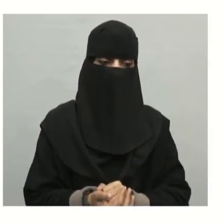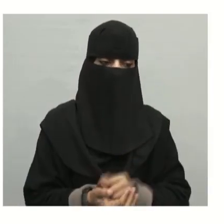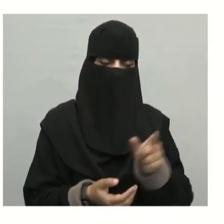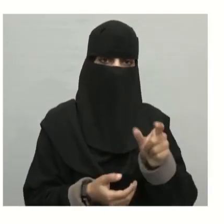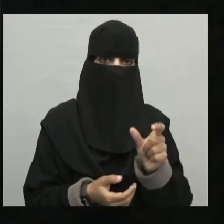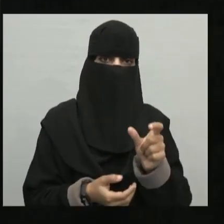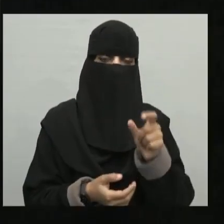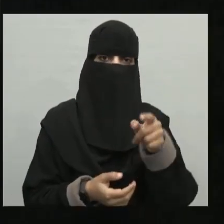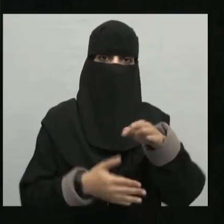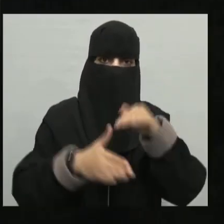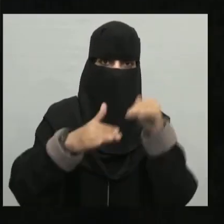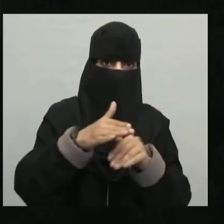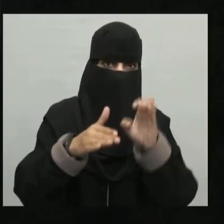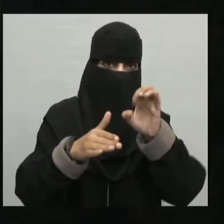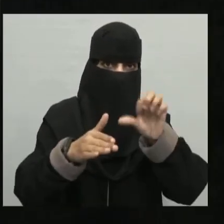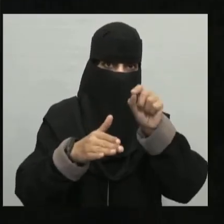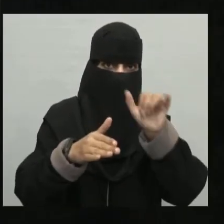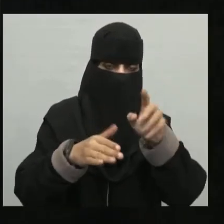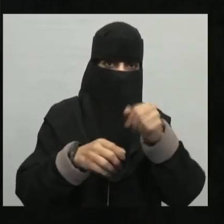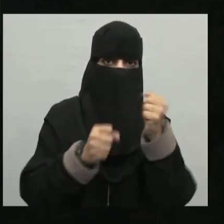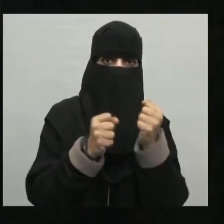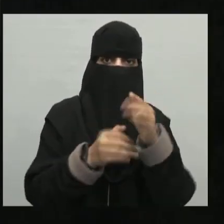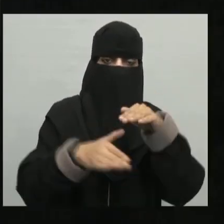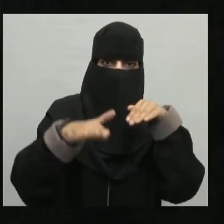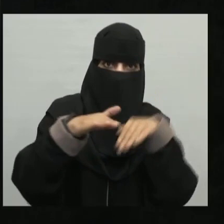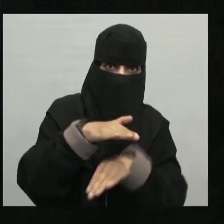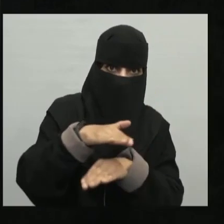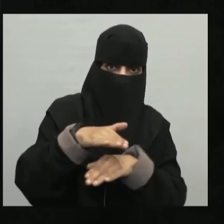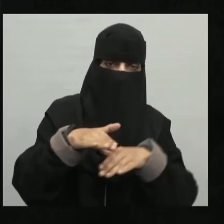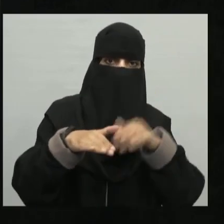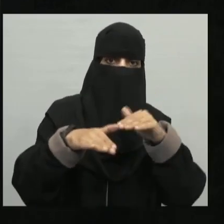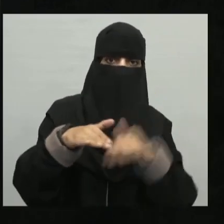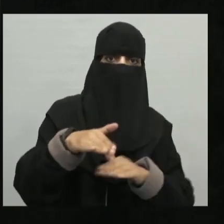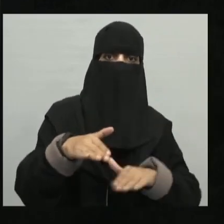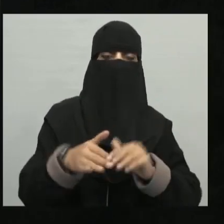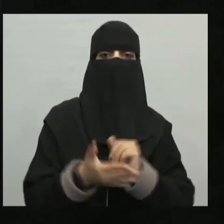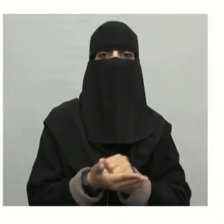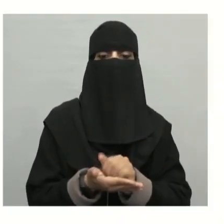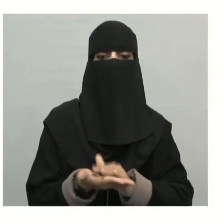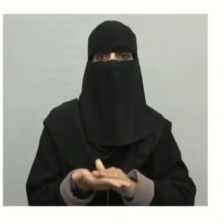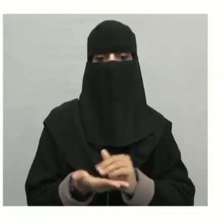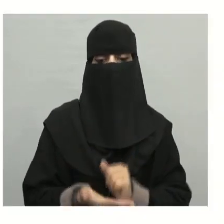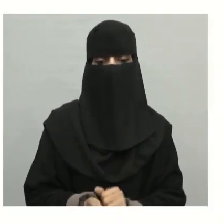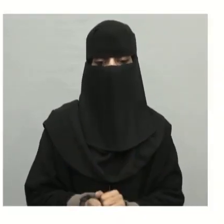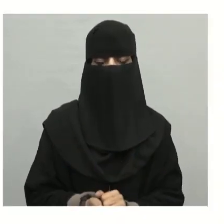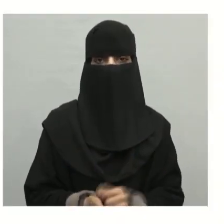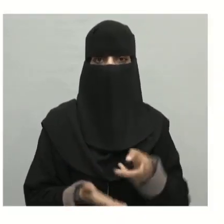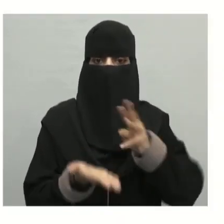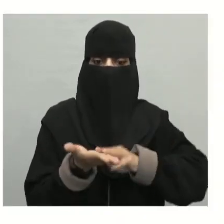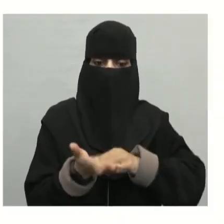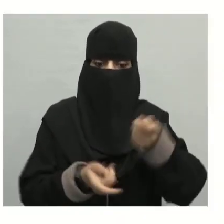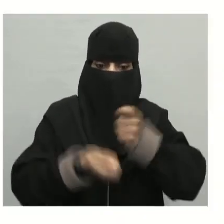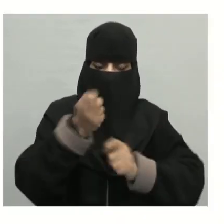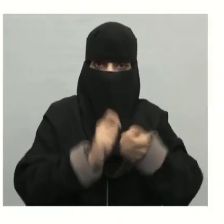الصخور الناريه الجوفيه حدثت عمليه التبريد او التصلب تحت سطح الارض يؤثر